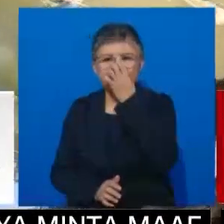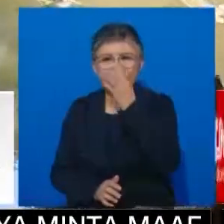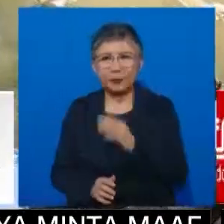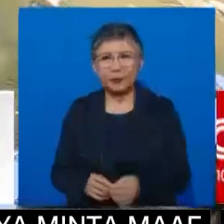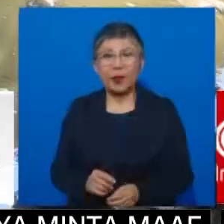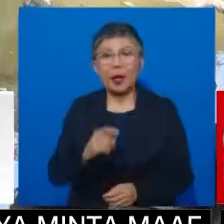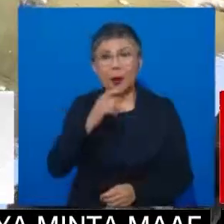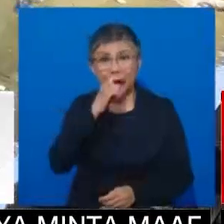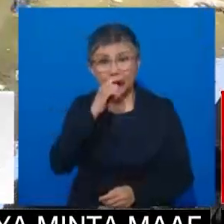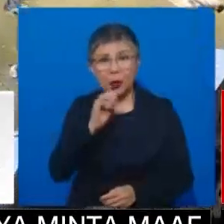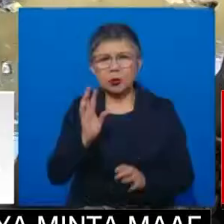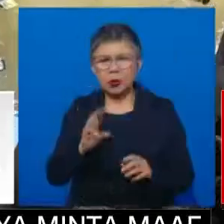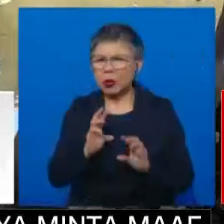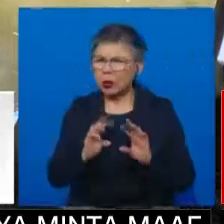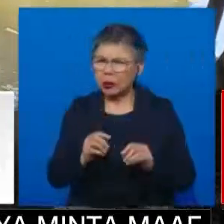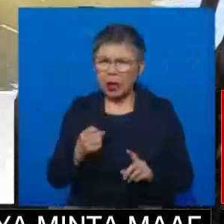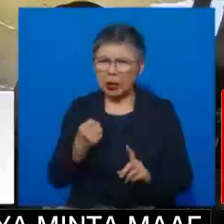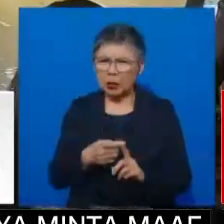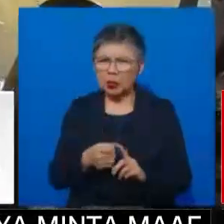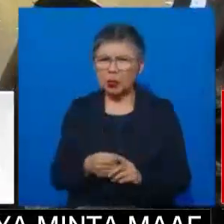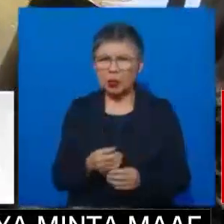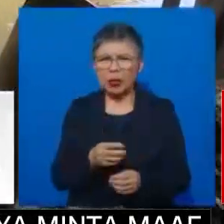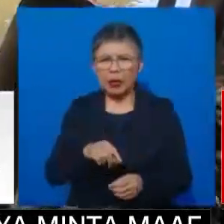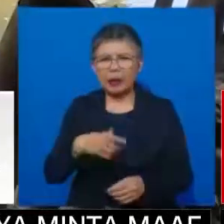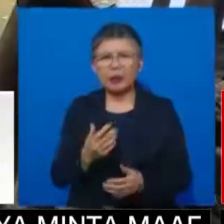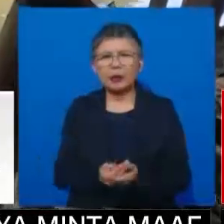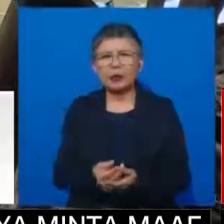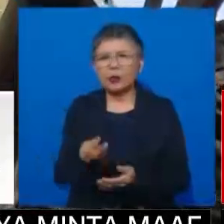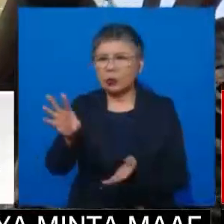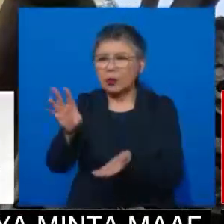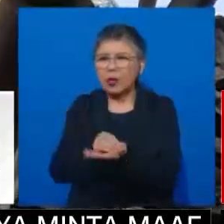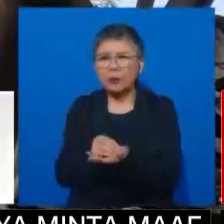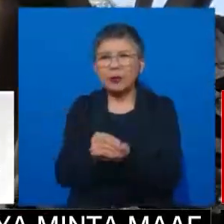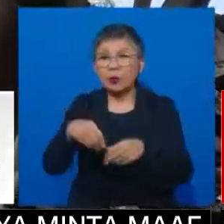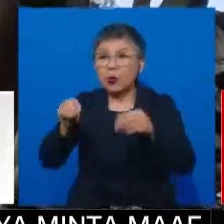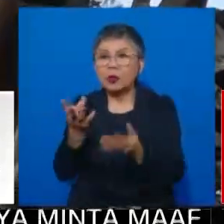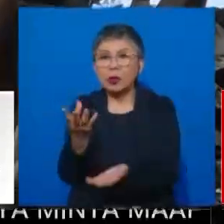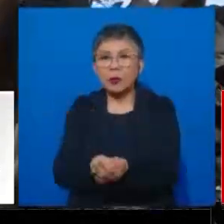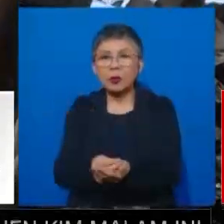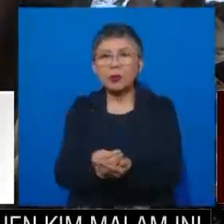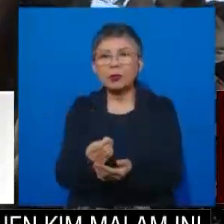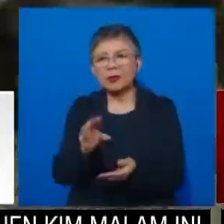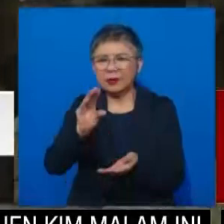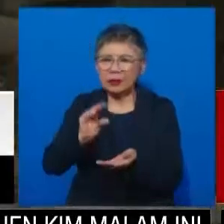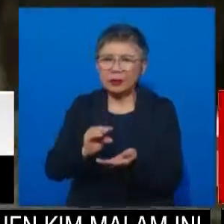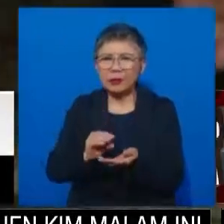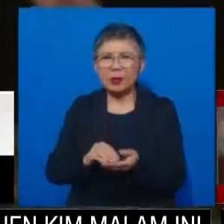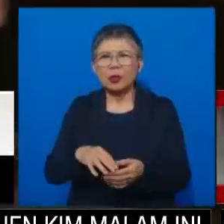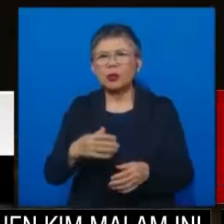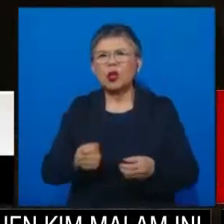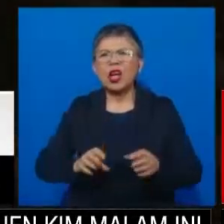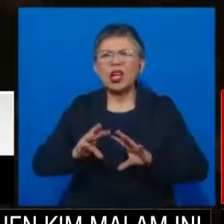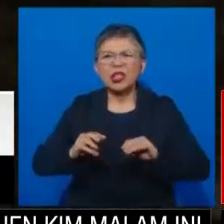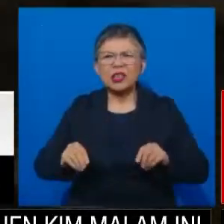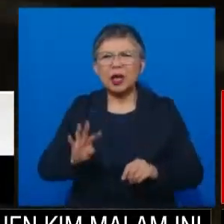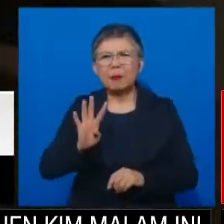Udin harus bekerja keras demi rupiah yang tidak seberapa. Berjibaku dengan air kotor selama lebih dari 4